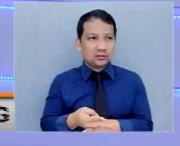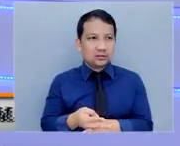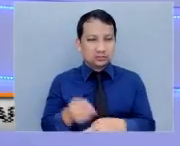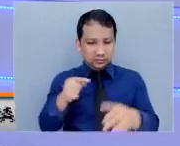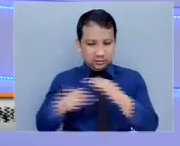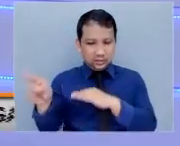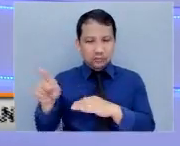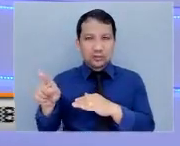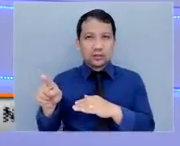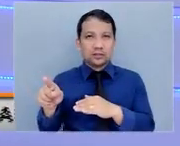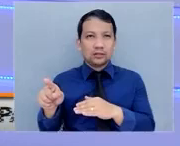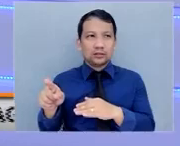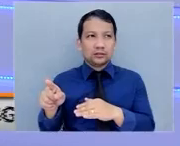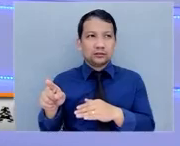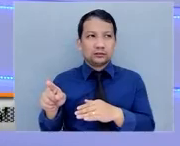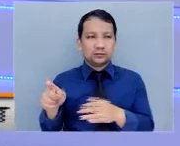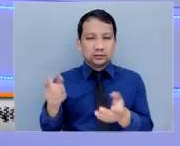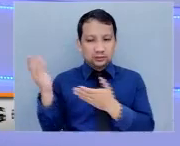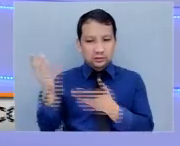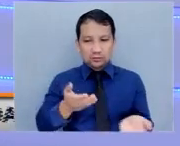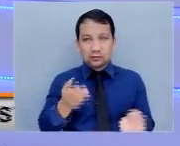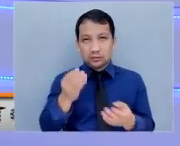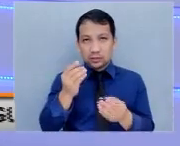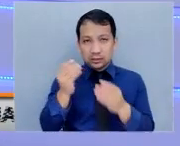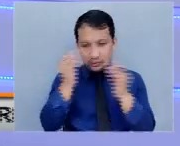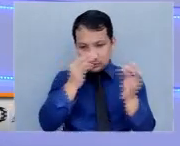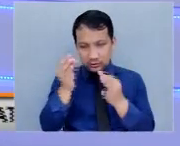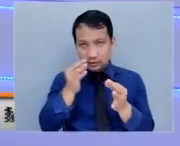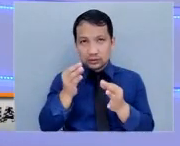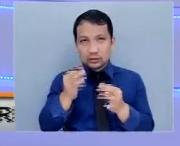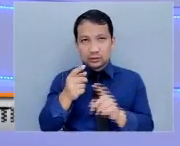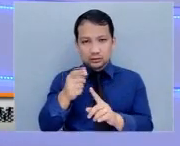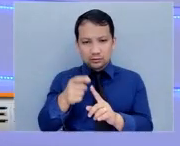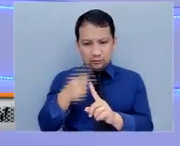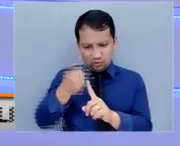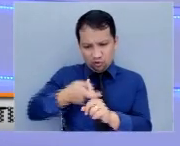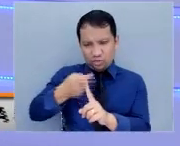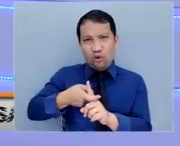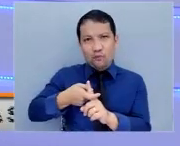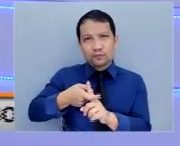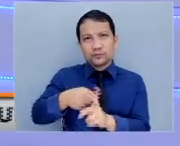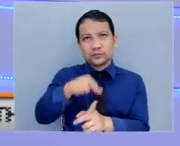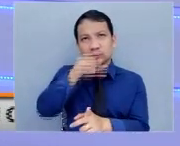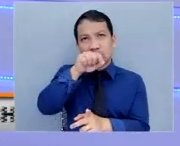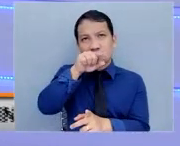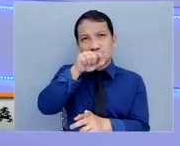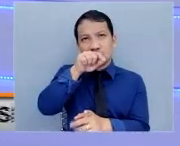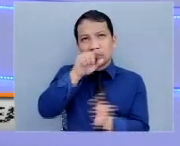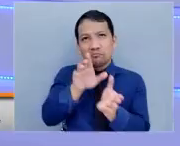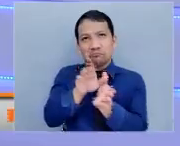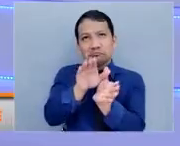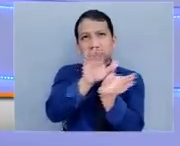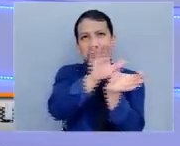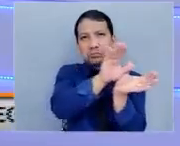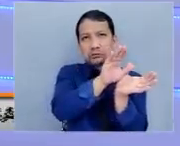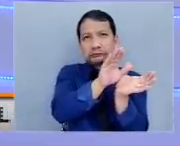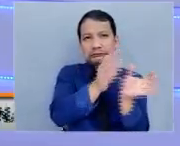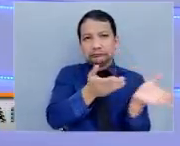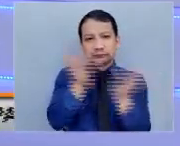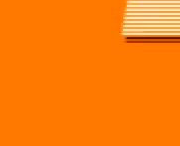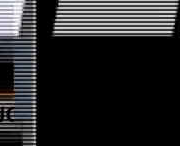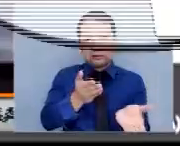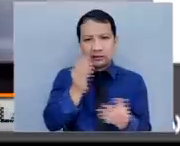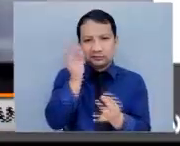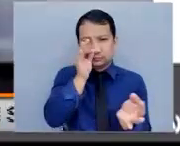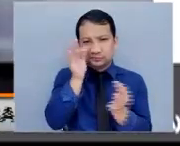at nakapagpupuslit pa raw ng droga sa pamamagitan ng kondom at kalapati. Nasa frontline na balitang yan si Mean Los